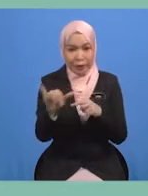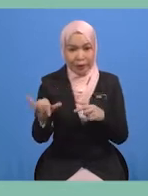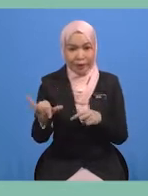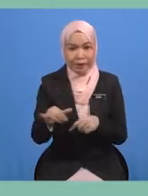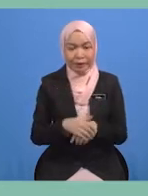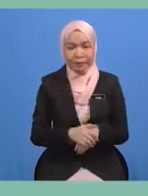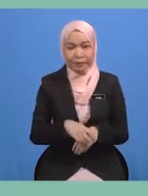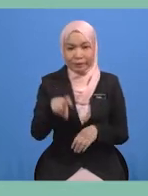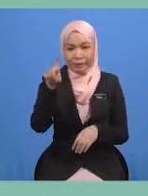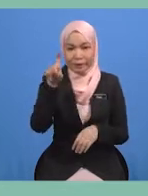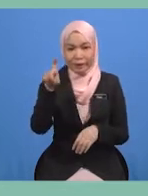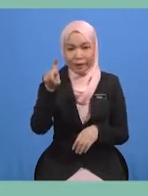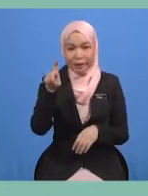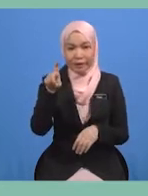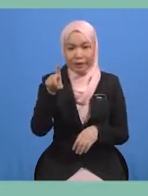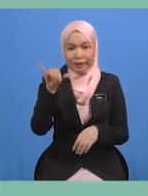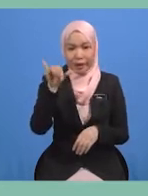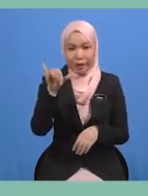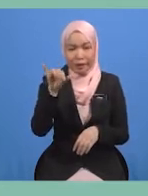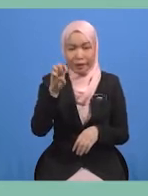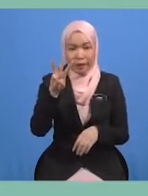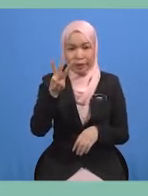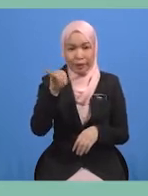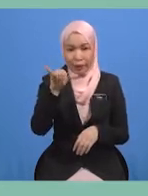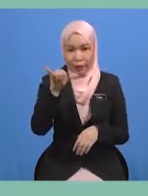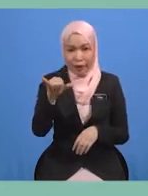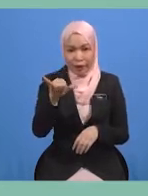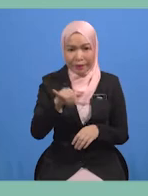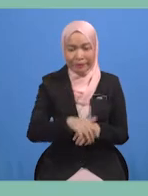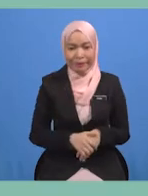Jawapannya X, W, Y.